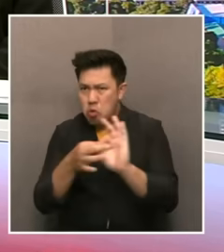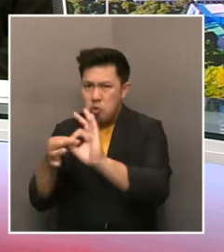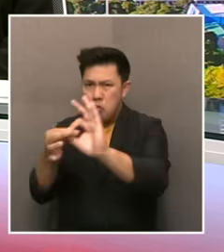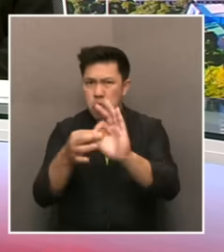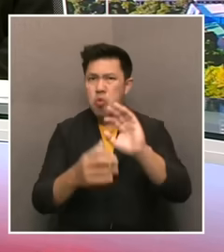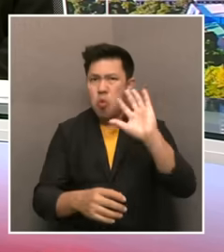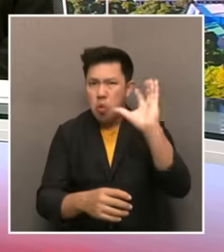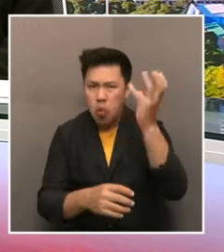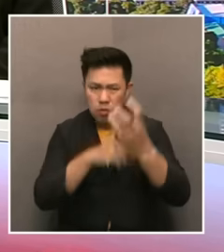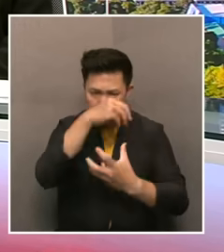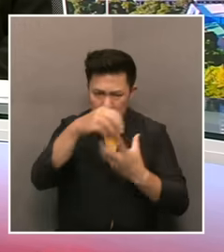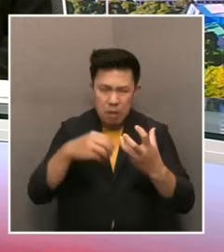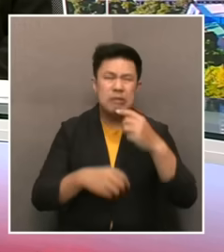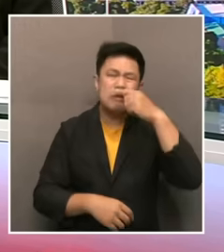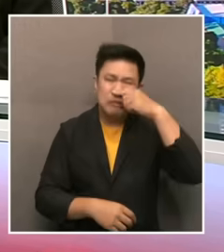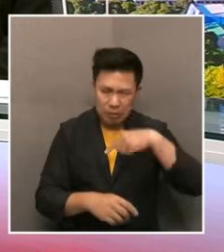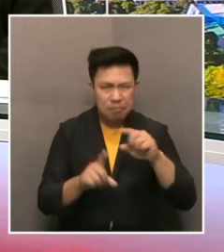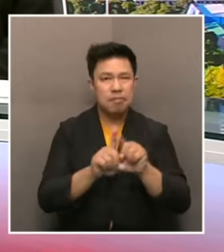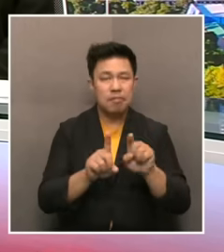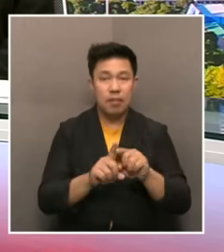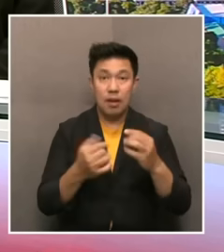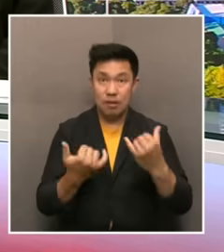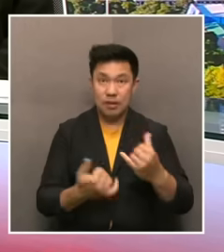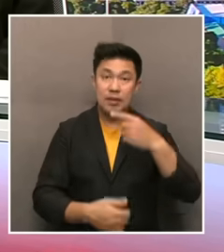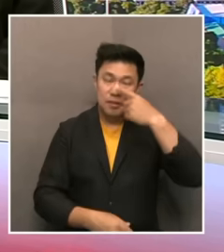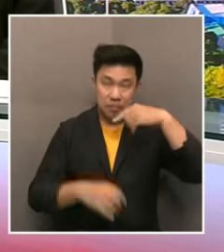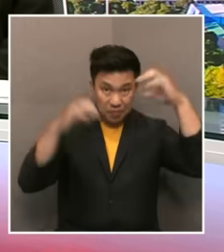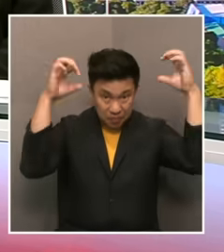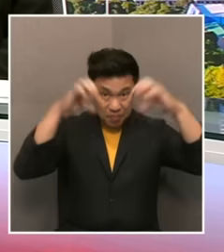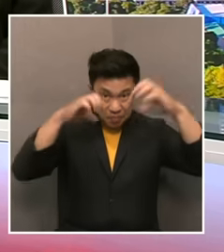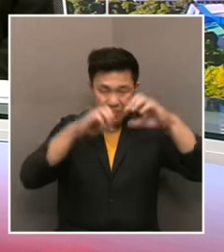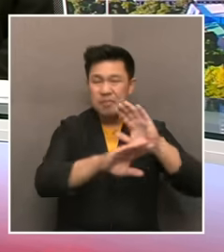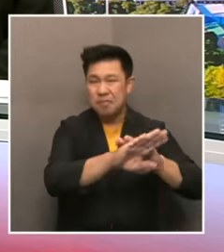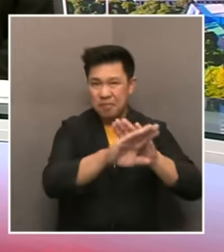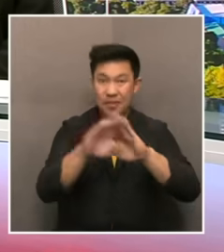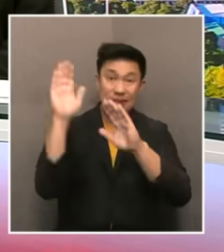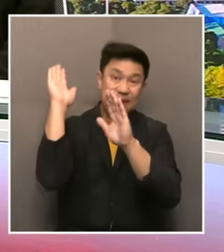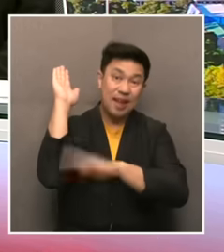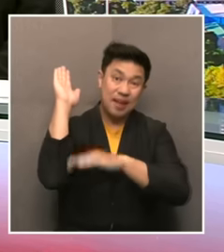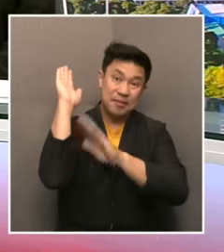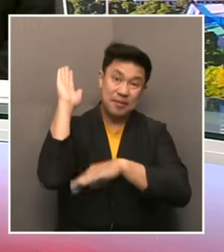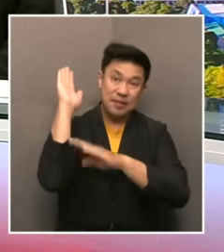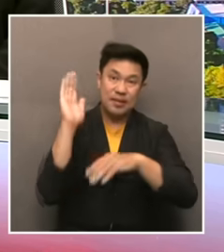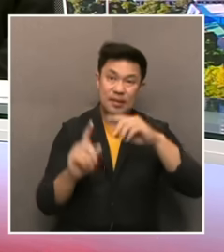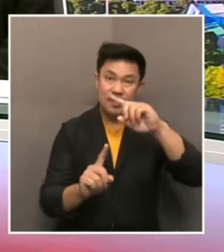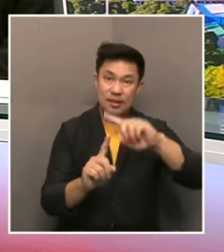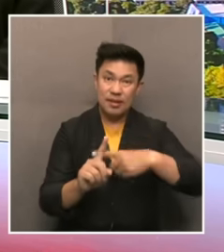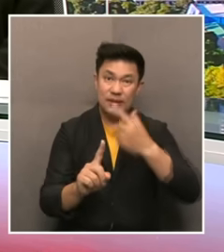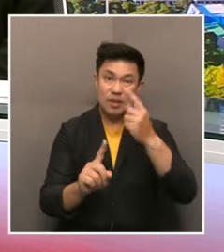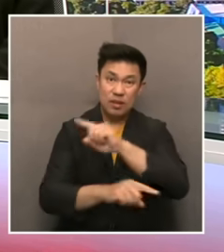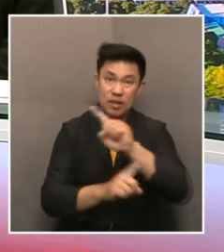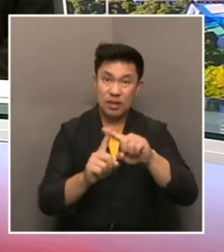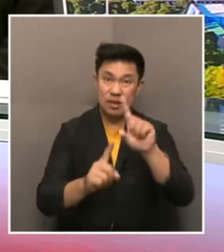แต่อีกหนึ่งเรื่องสำคัญที่มีผลแล้วในช่วงนี้ก็คือเรื่องของฝนฟ้าครับมีคำเตือนนะครับว่าภาคใต้ในช่วงวันที่ 20-24